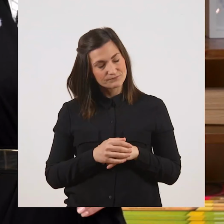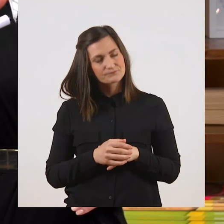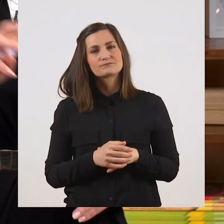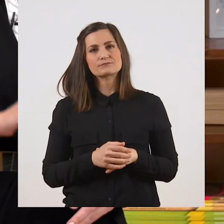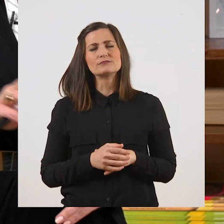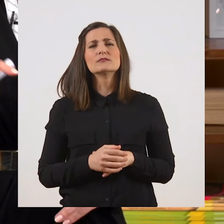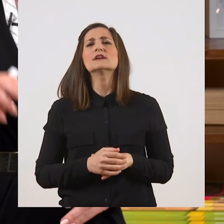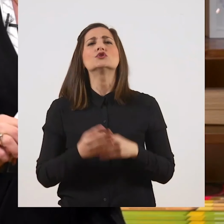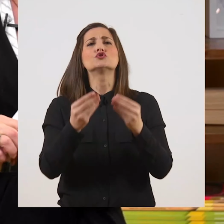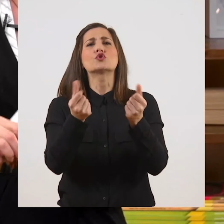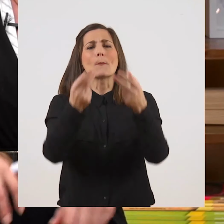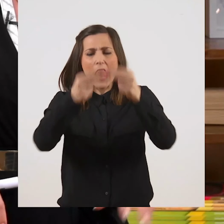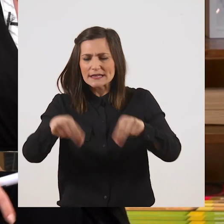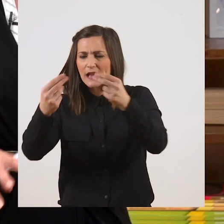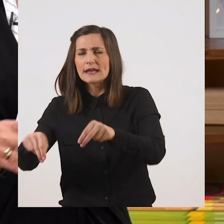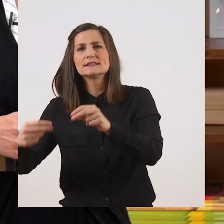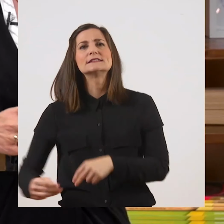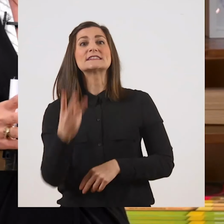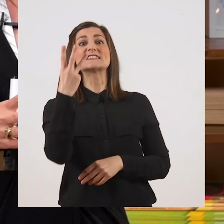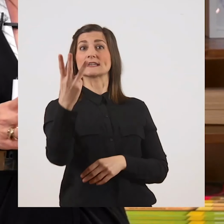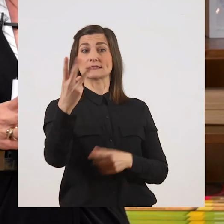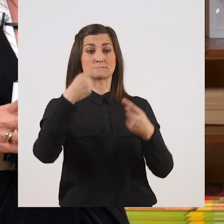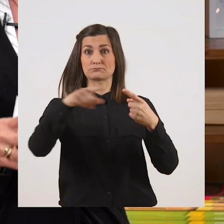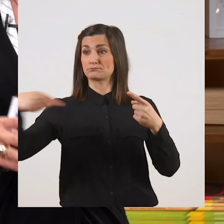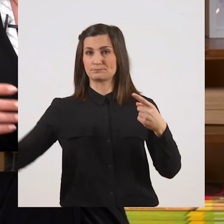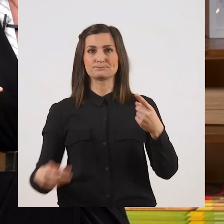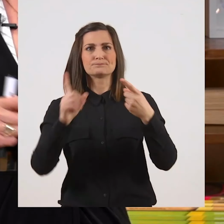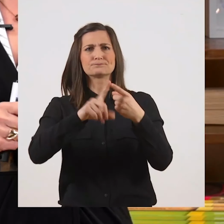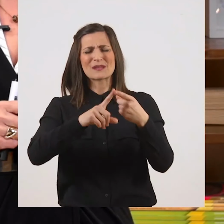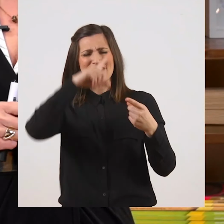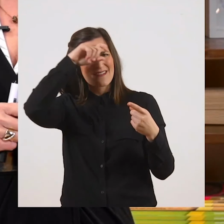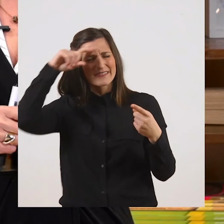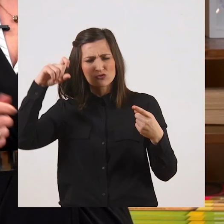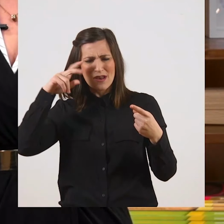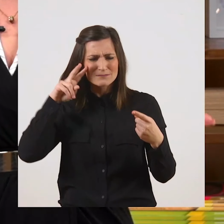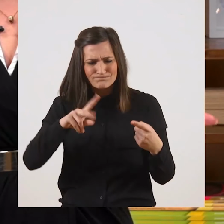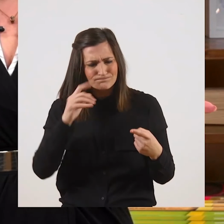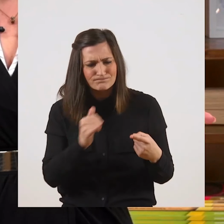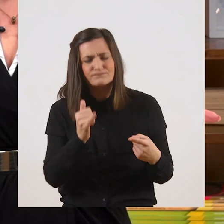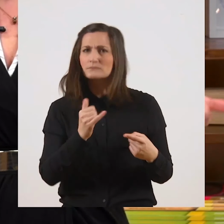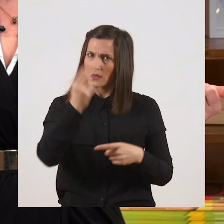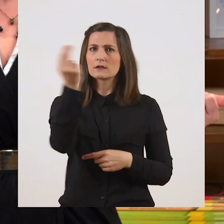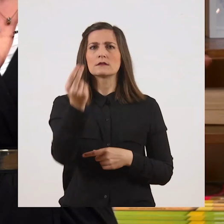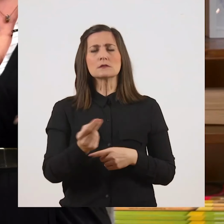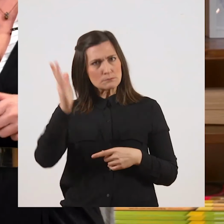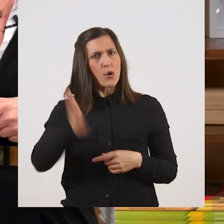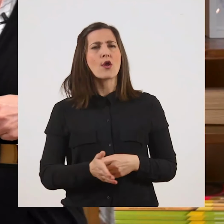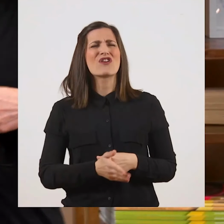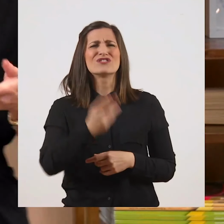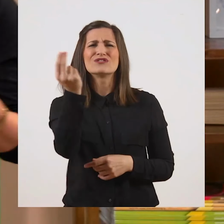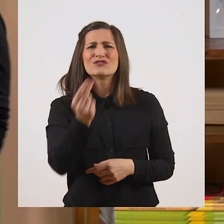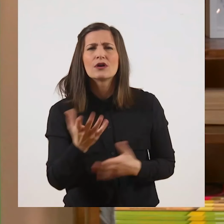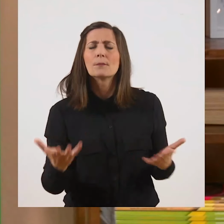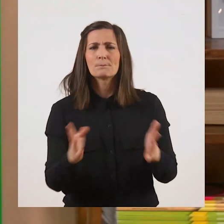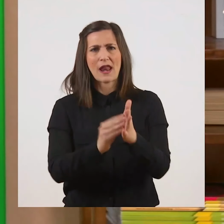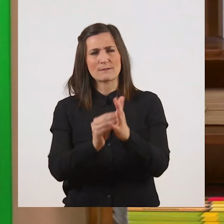Υπάρχουν τρεις τρόποι και με βοηθούν και τρεις. Πρώτα απ' όλα, όταν δυσκολεύομαι, ζωγραφίζω το πρόβλημα. Τι θα πει ζωγραφίζω? Έχω